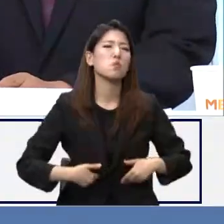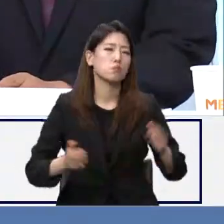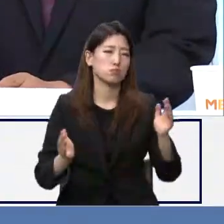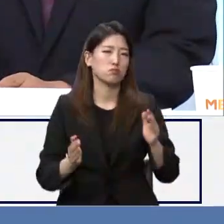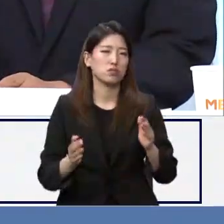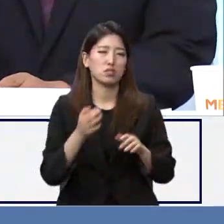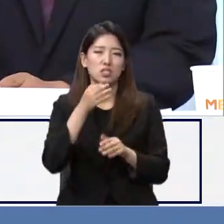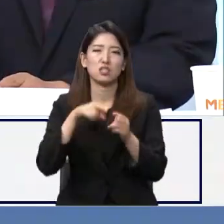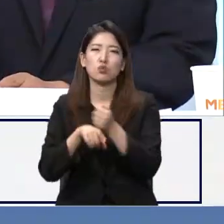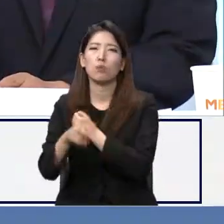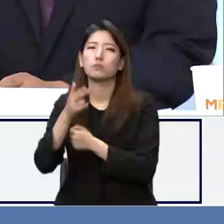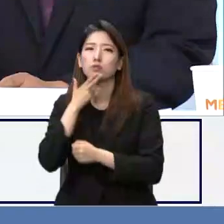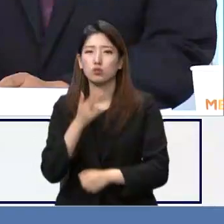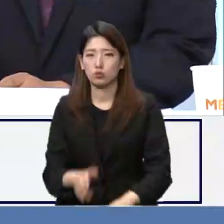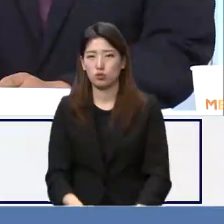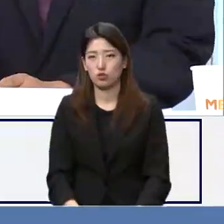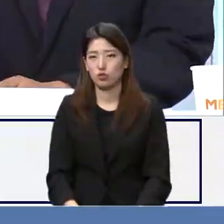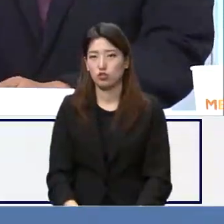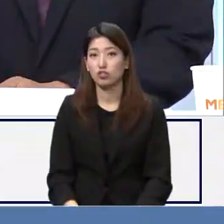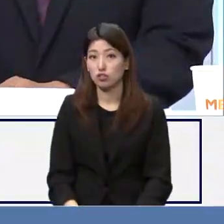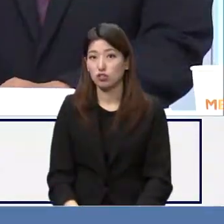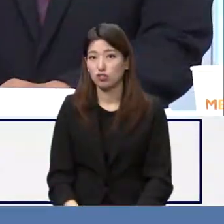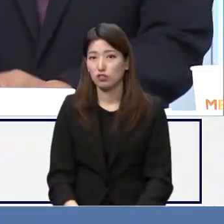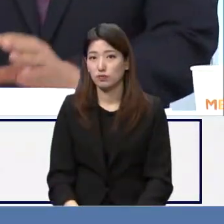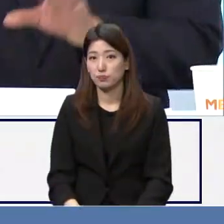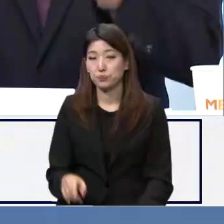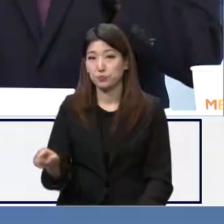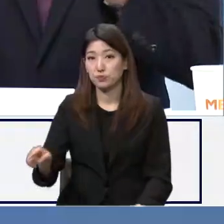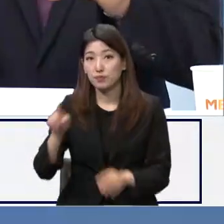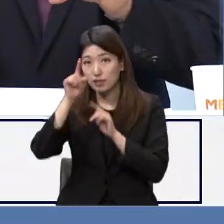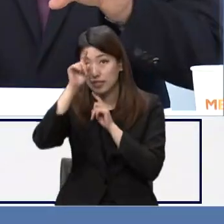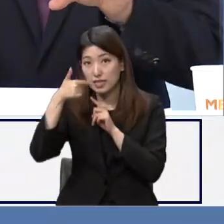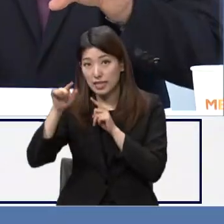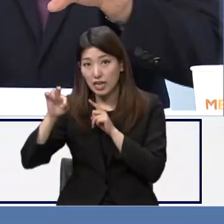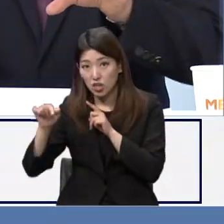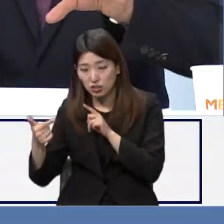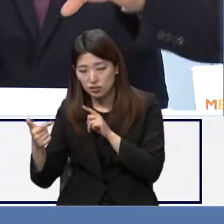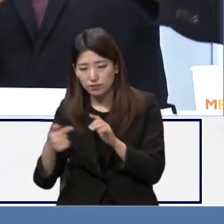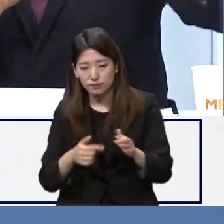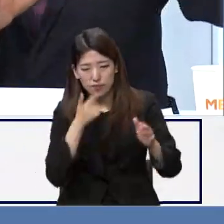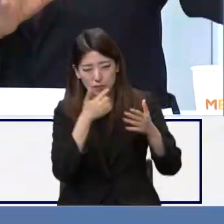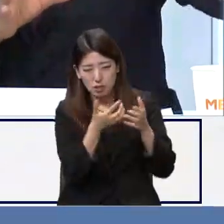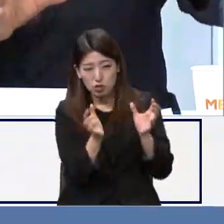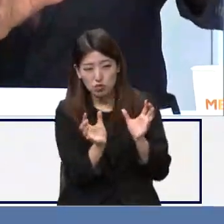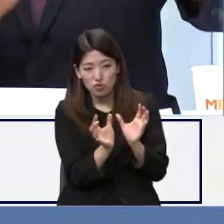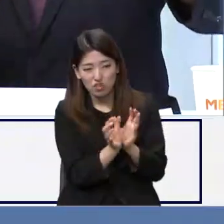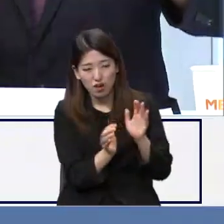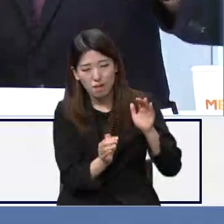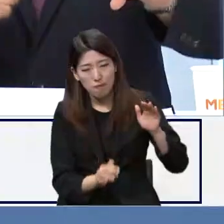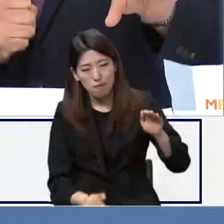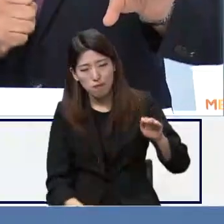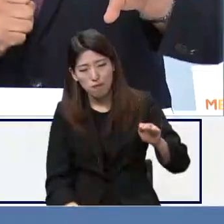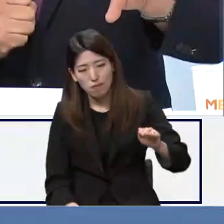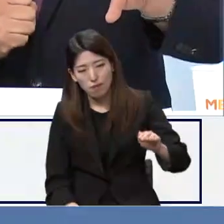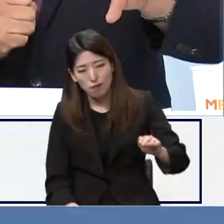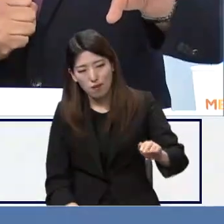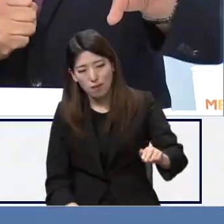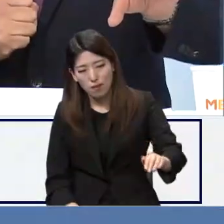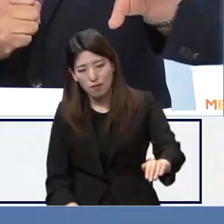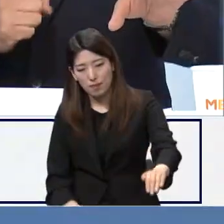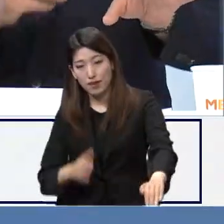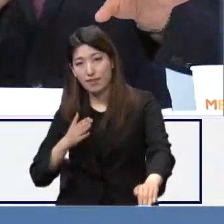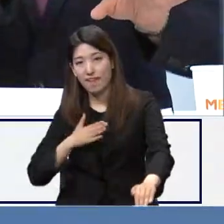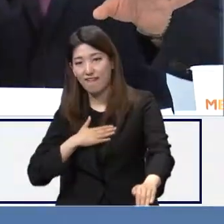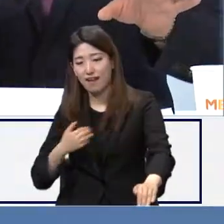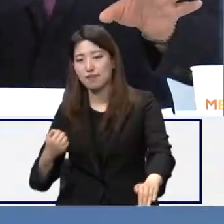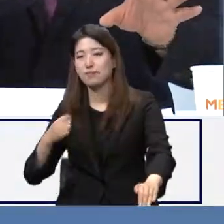민주당이 계속 어려운 길을 가야 즉 이낙연과 이재명은 제로섬 게임이다 저쪽에서 플러스가 되면은 내 입지가 줄어들